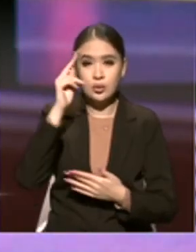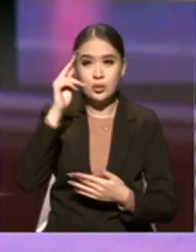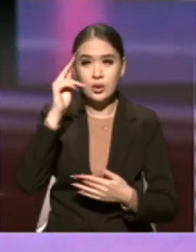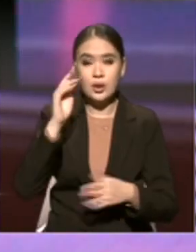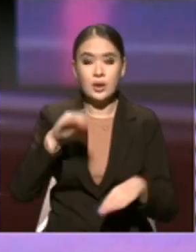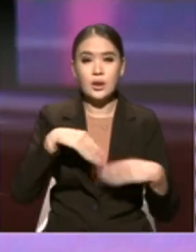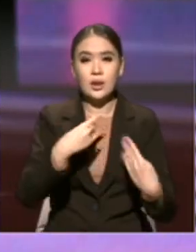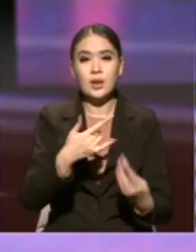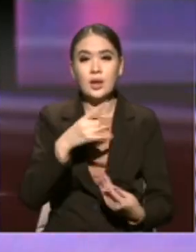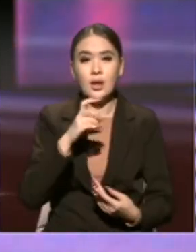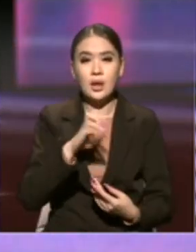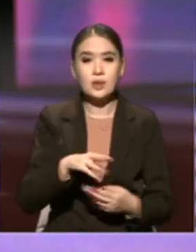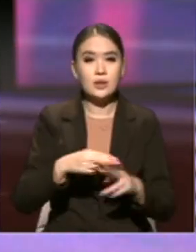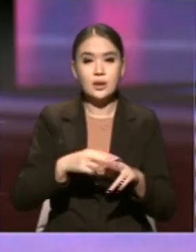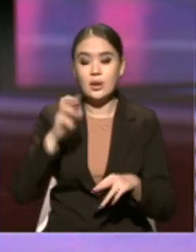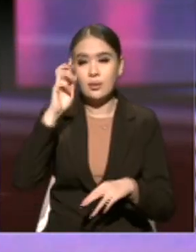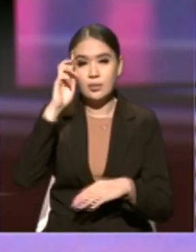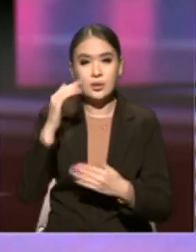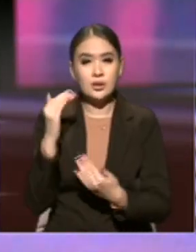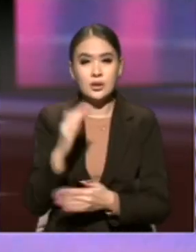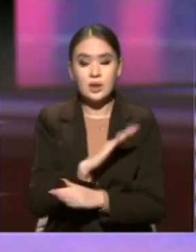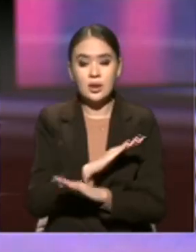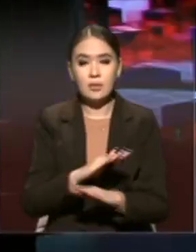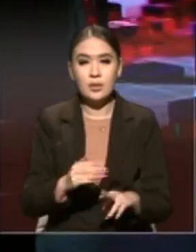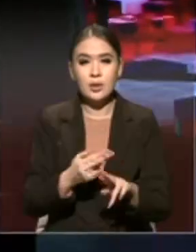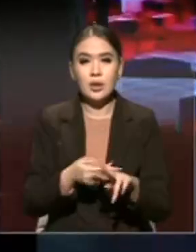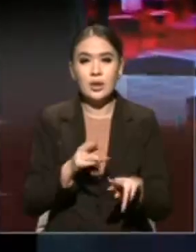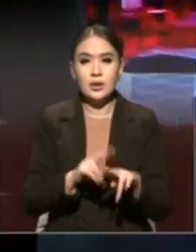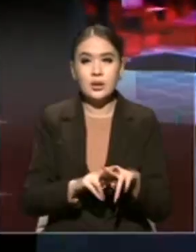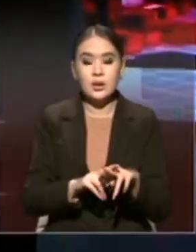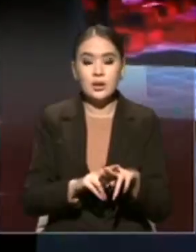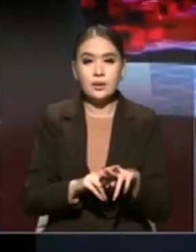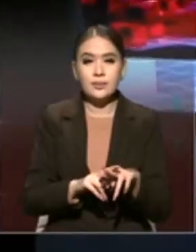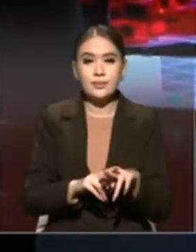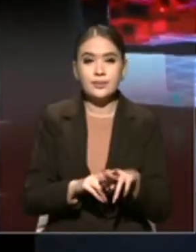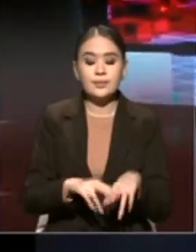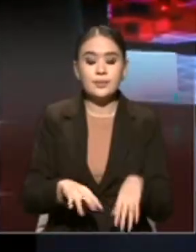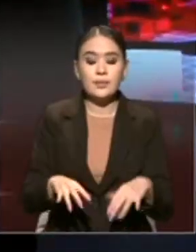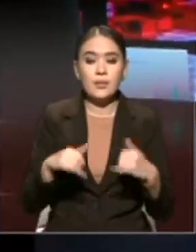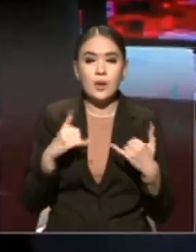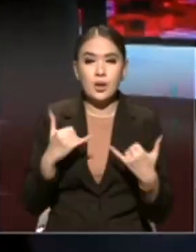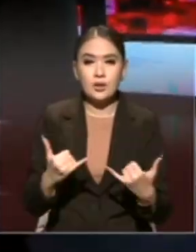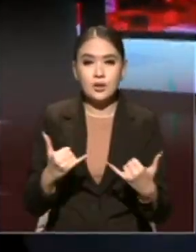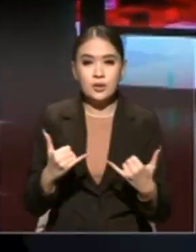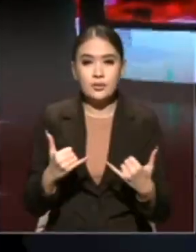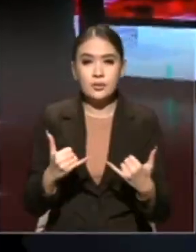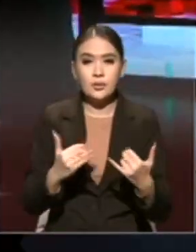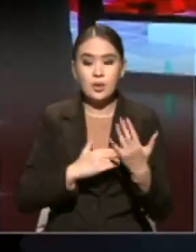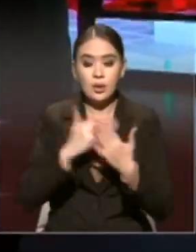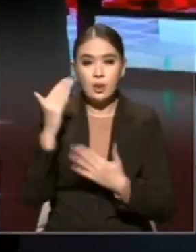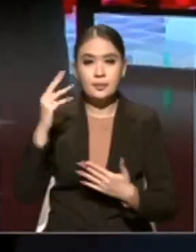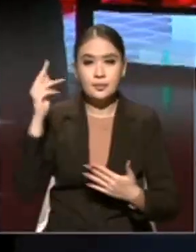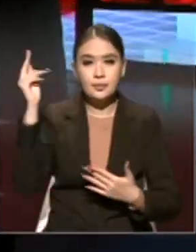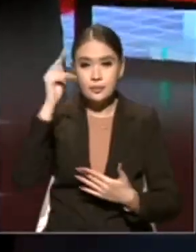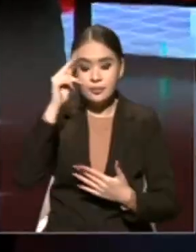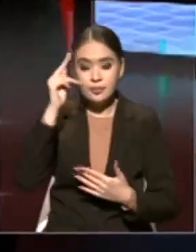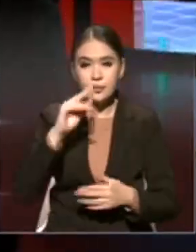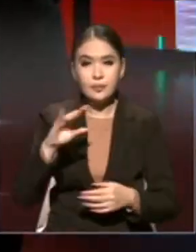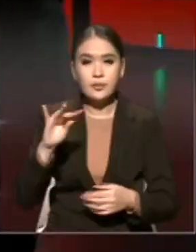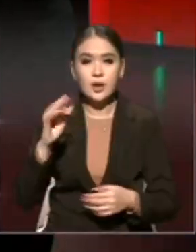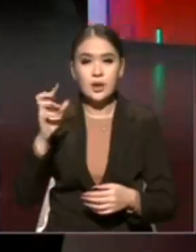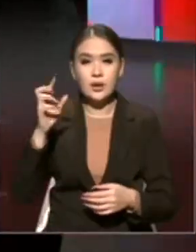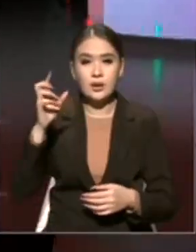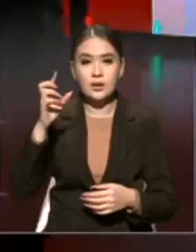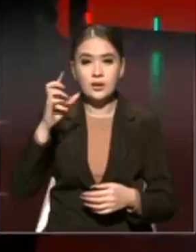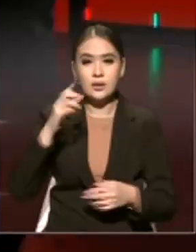берілетін грант. Бұл мемлекеттік грант емес. Осы тұрғыда бізге жаңаға жоғары білім және ғылым министрлігі қолдау